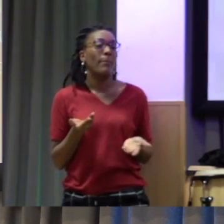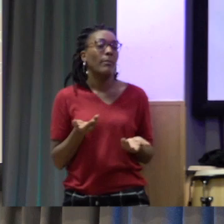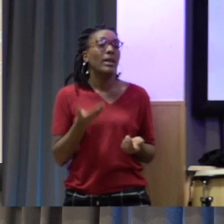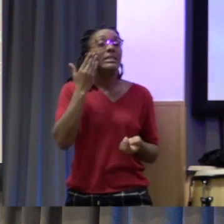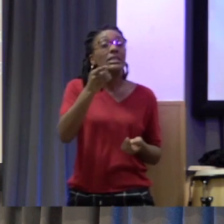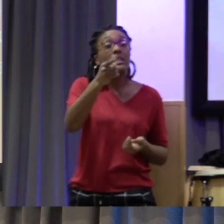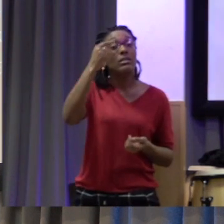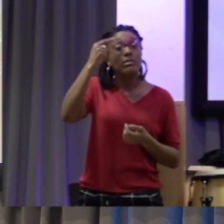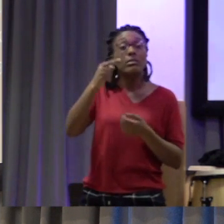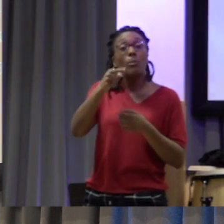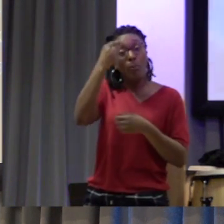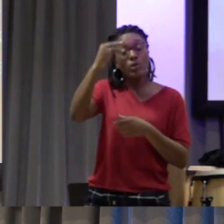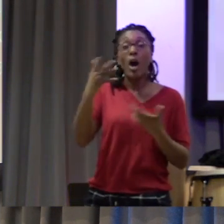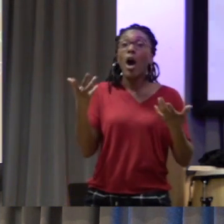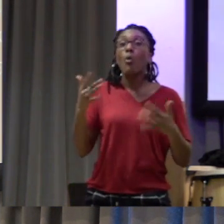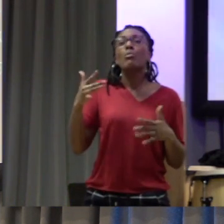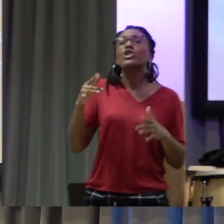faites là?